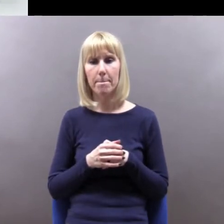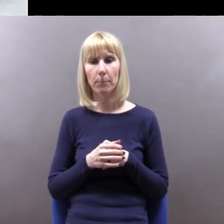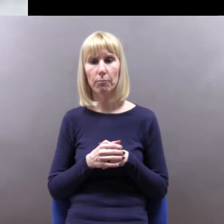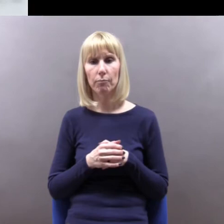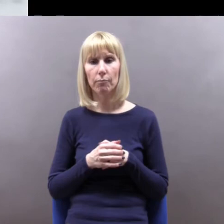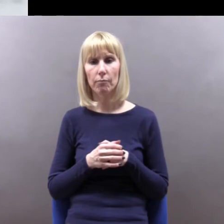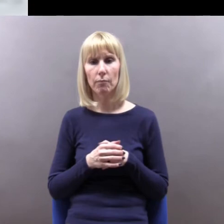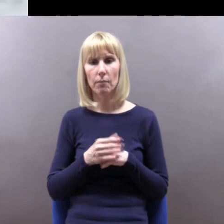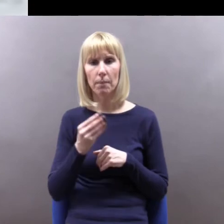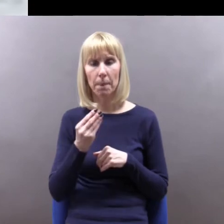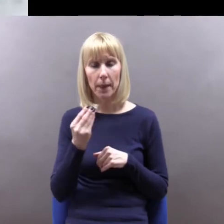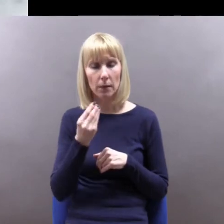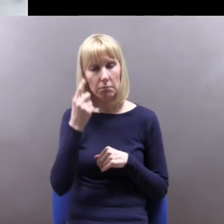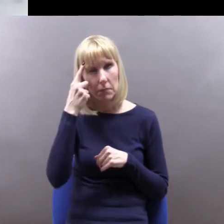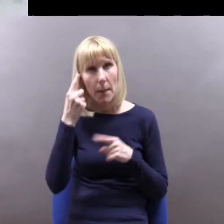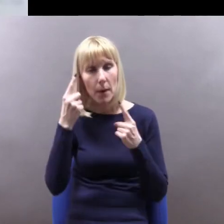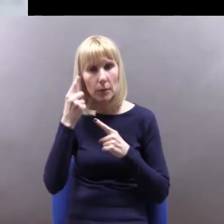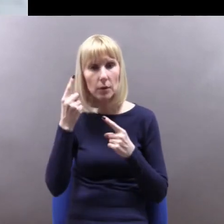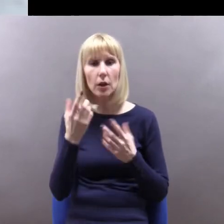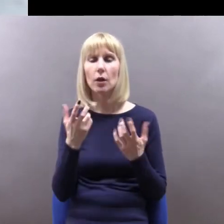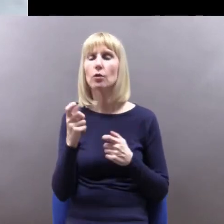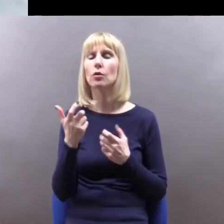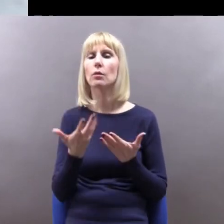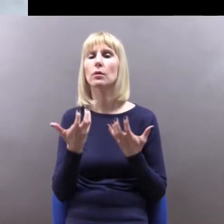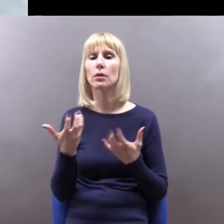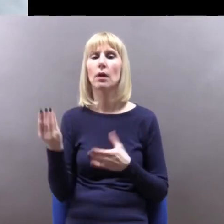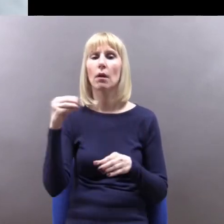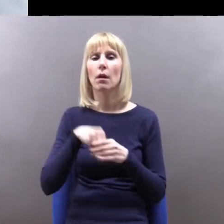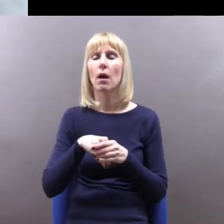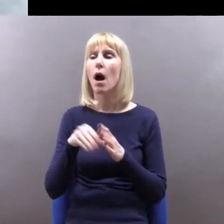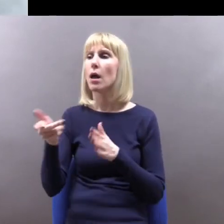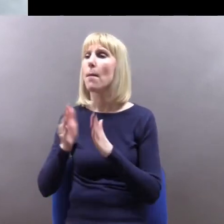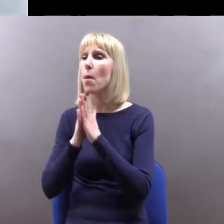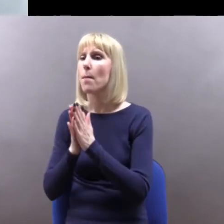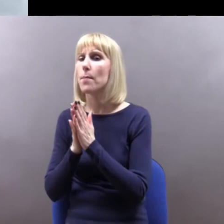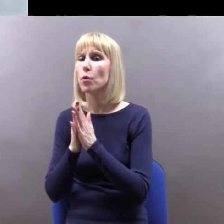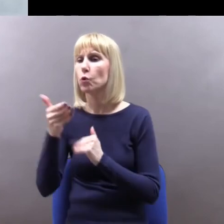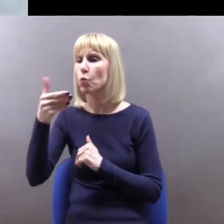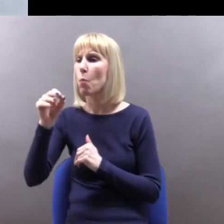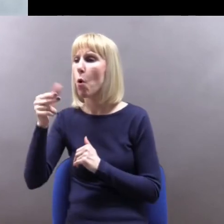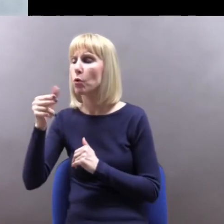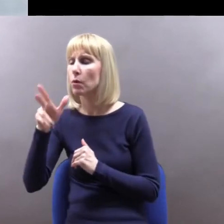zanim pomyślcie sobie chwilę, co byście chcieli dodać, a ja poproszę Monikę o